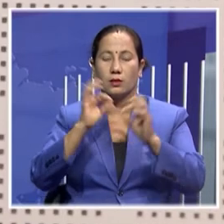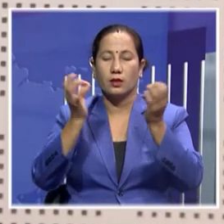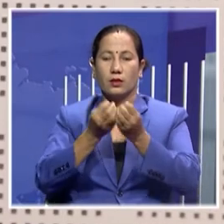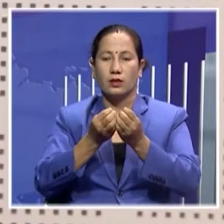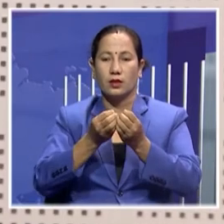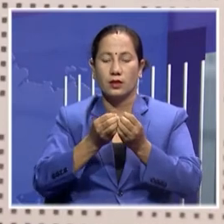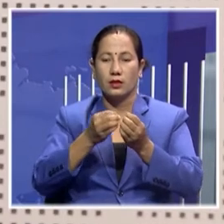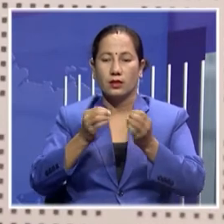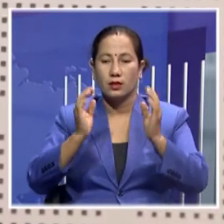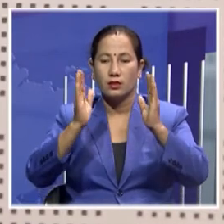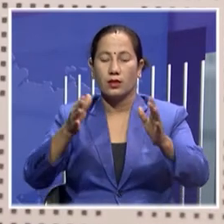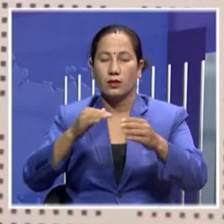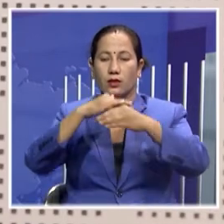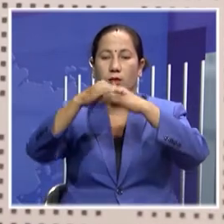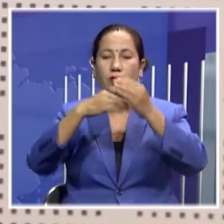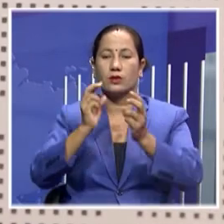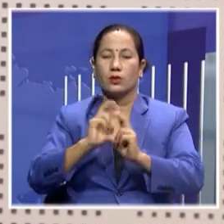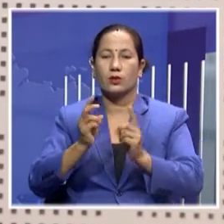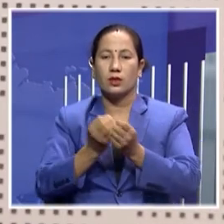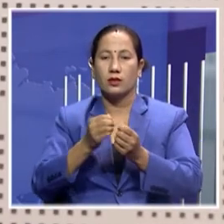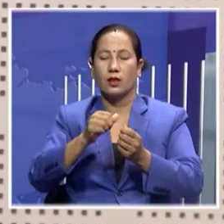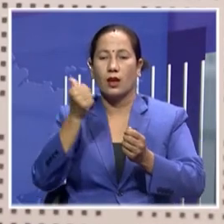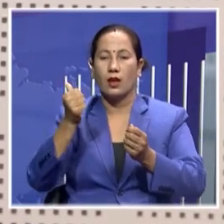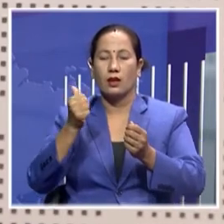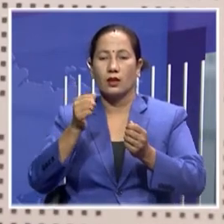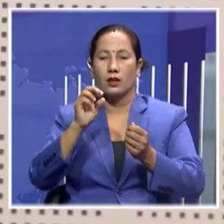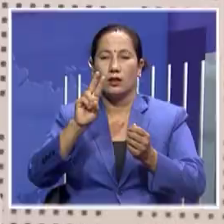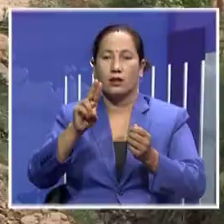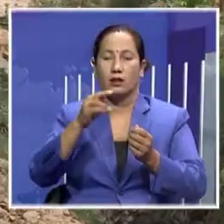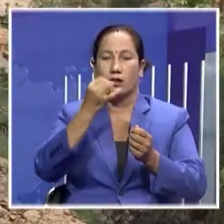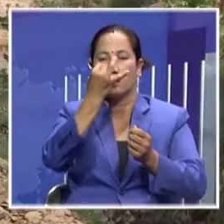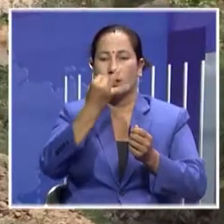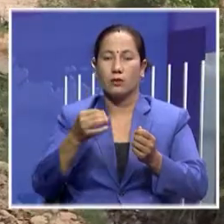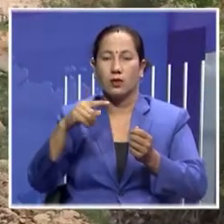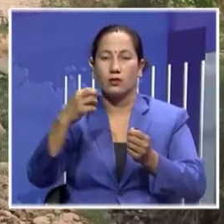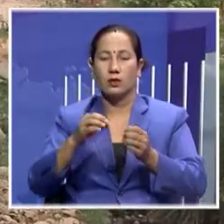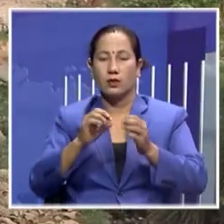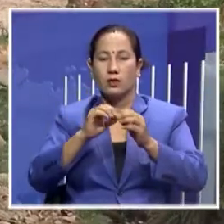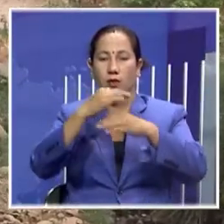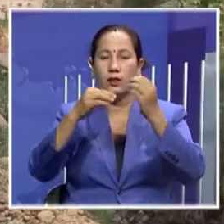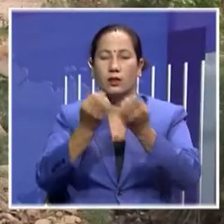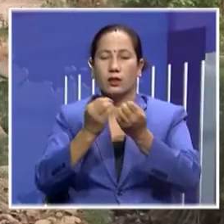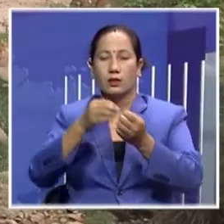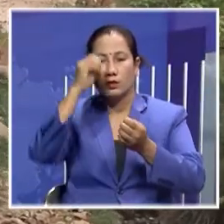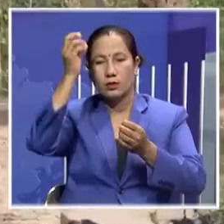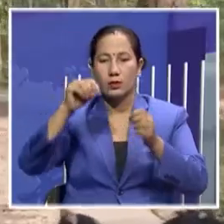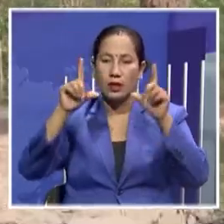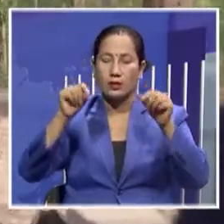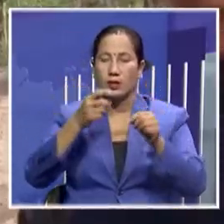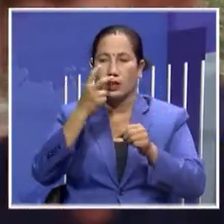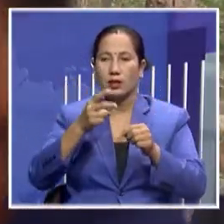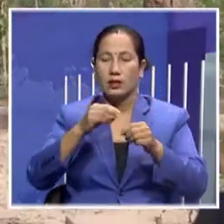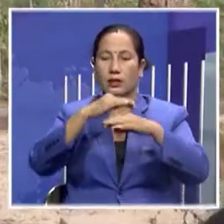सडकको विकासको कुराहरू छन्, अन्य भौतिक पूर्वाधारका विकासका कुराहरू छन्। सुदूरपश्चिम प्रदेशका आवश्यकतालाई हेर्दै विकास